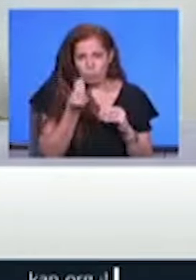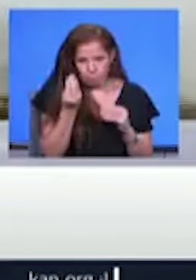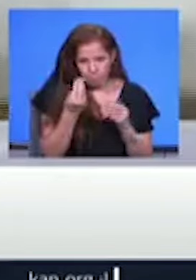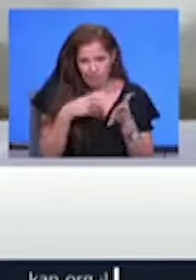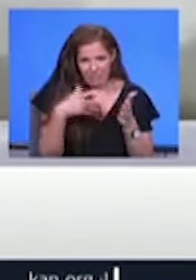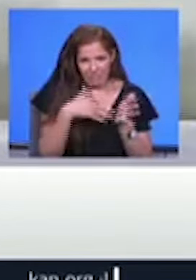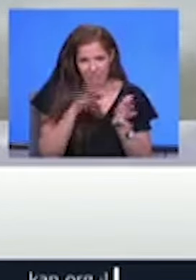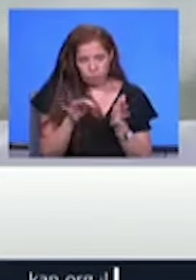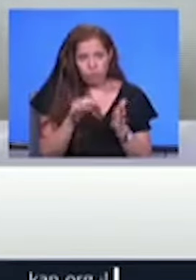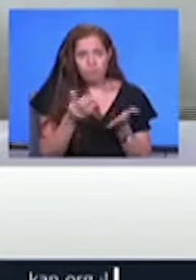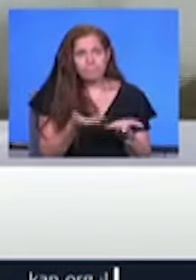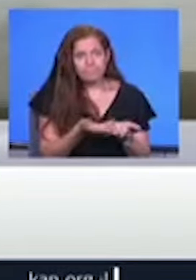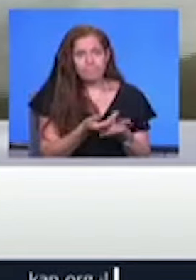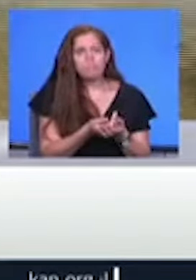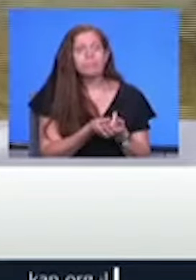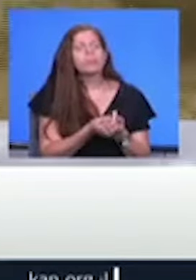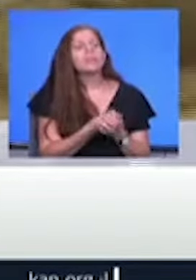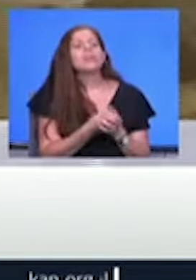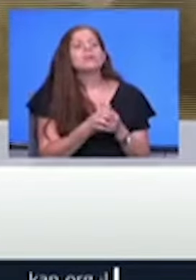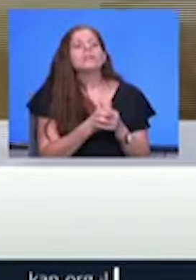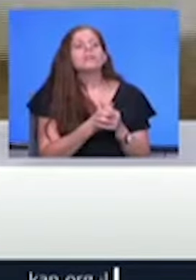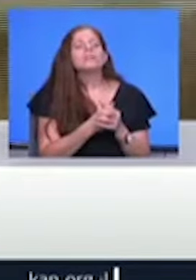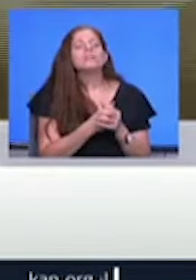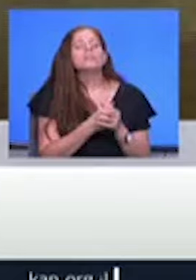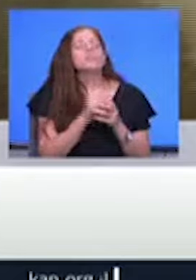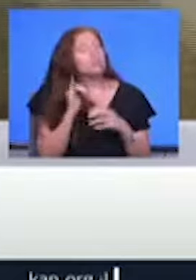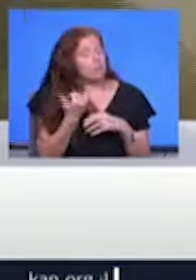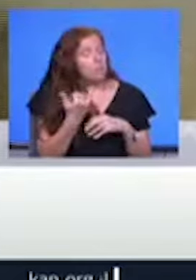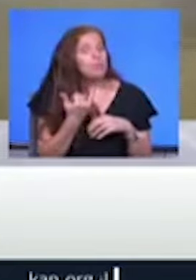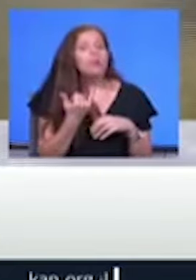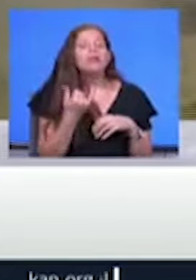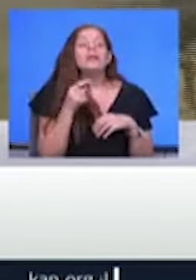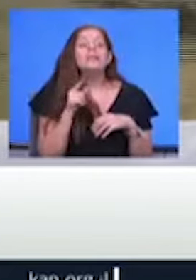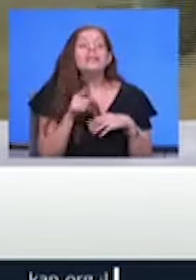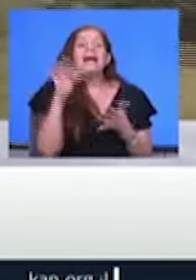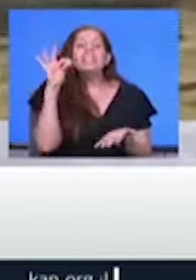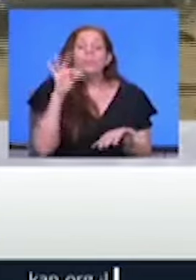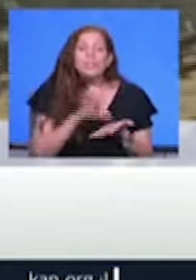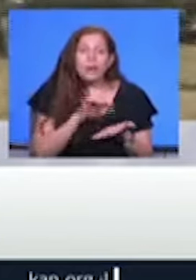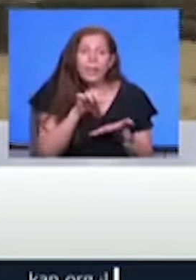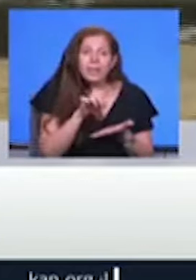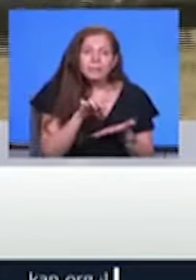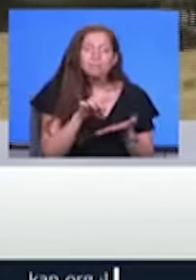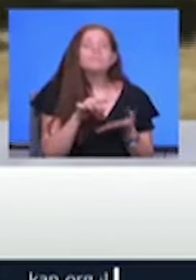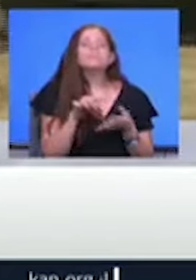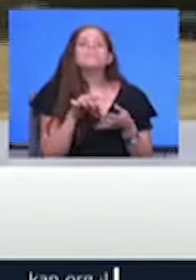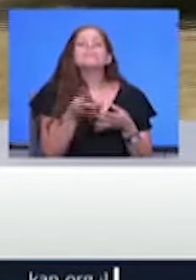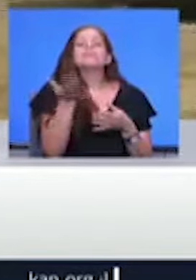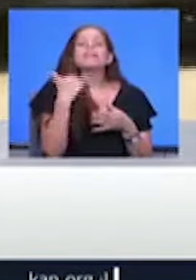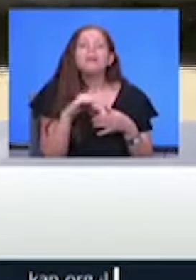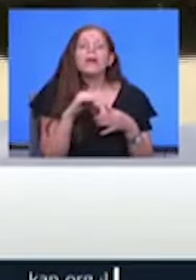כן, סגן אלוף יונתן, אני איתך. כן, והנקודה המרכזית שם הייתה